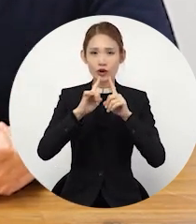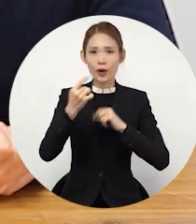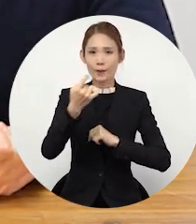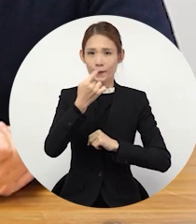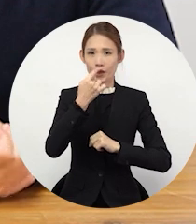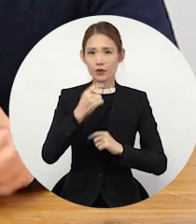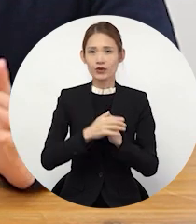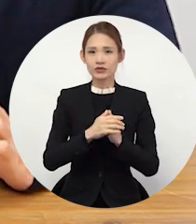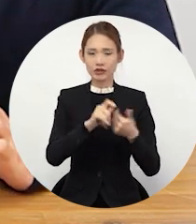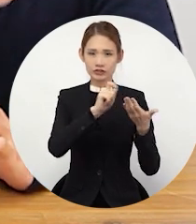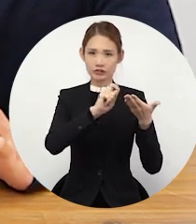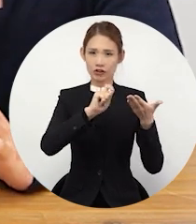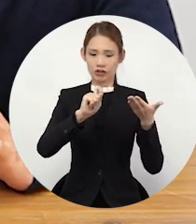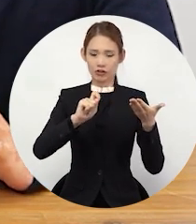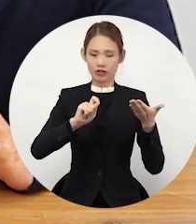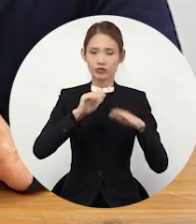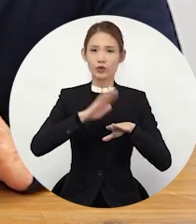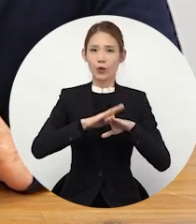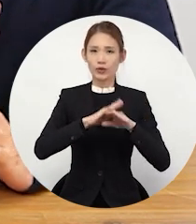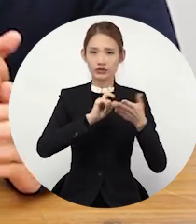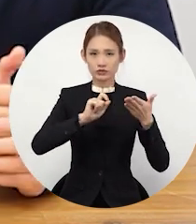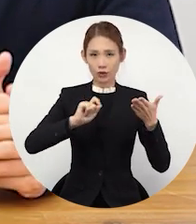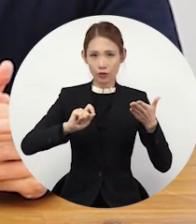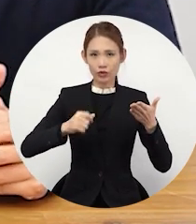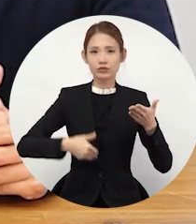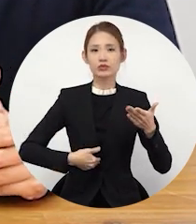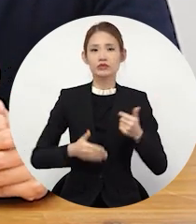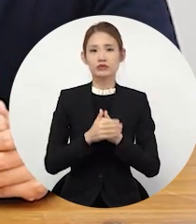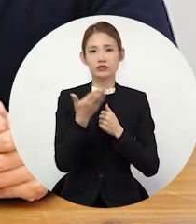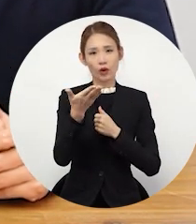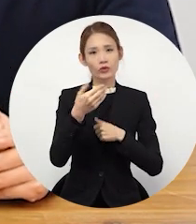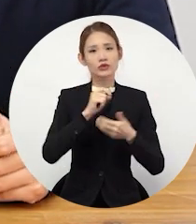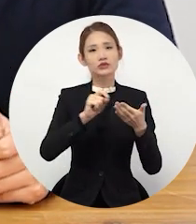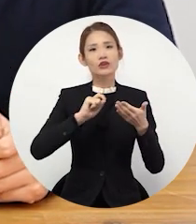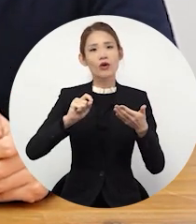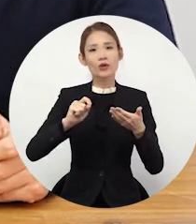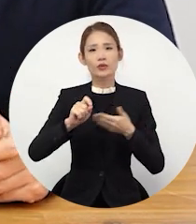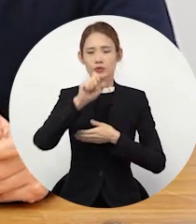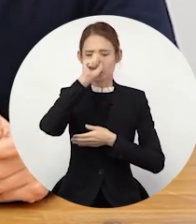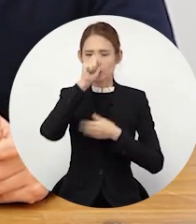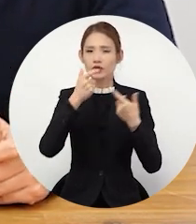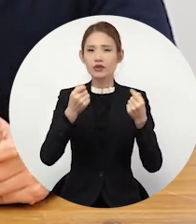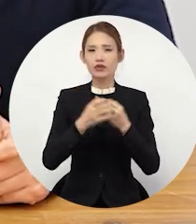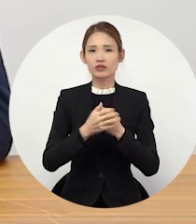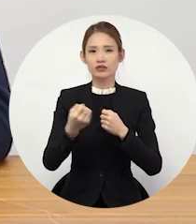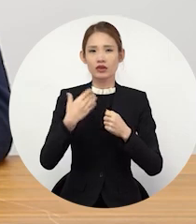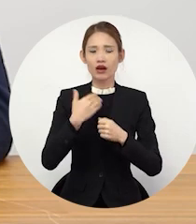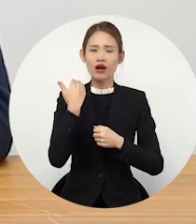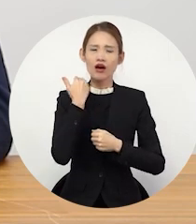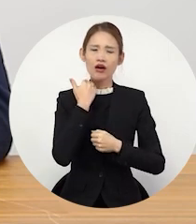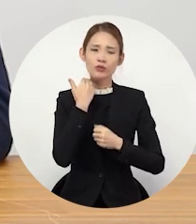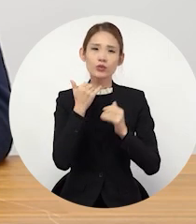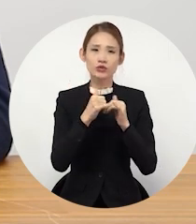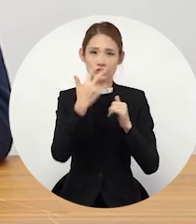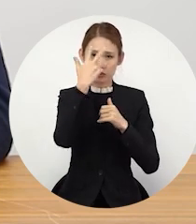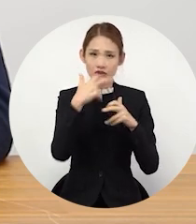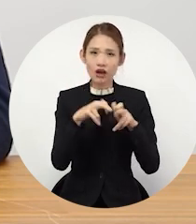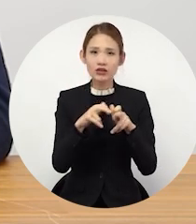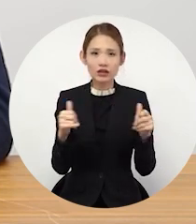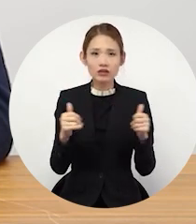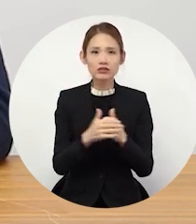거여서 그 써야 됐거든요. 손으로. 네. 근데 그걸 너도 썼으면 좋겠어 라고 말씀을 해주셨어요. 근데 안 보이는 사람한테.